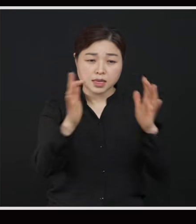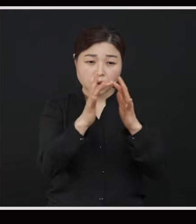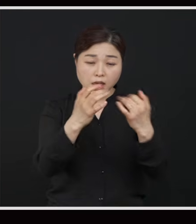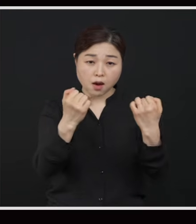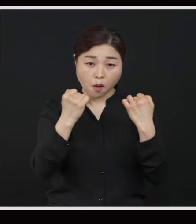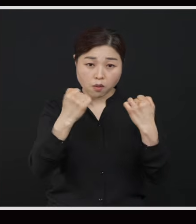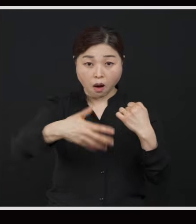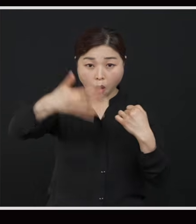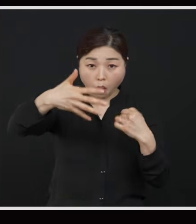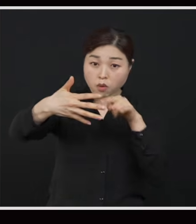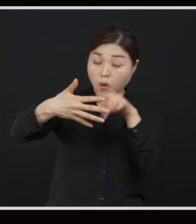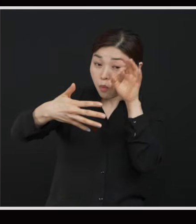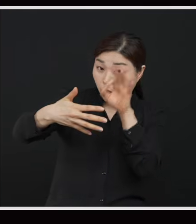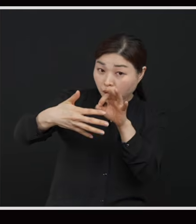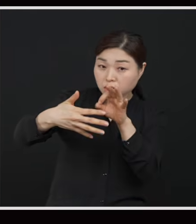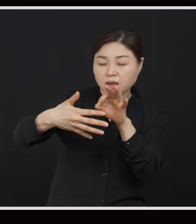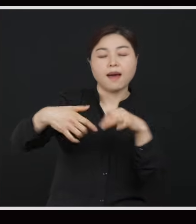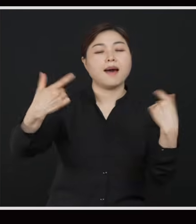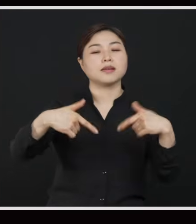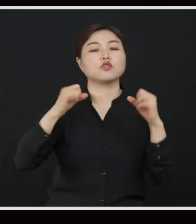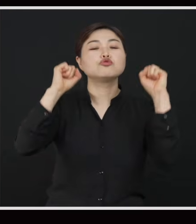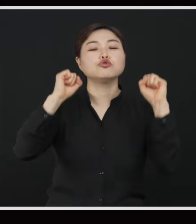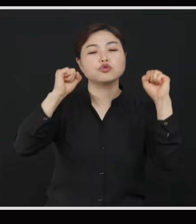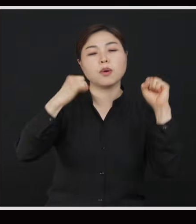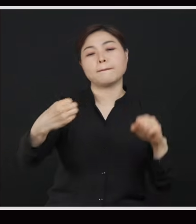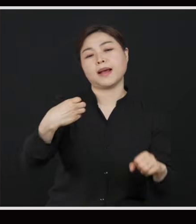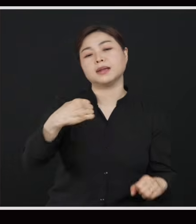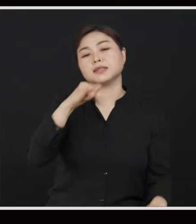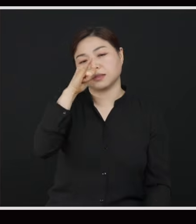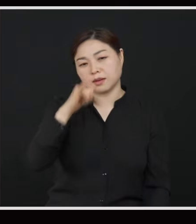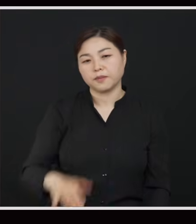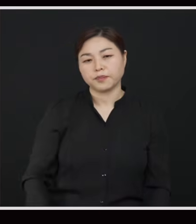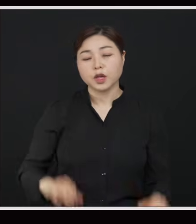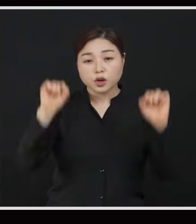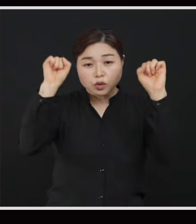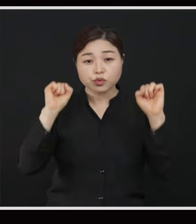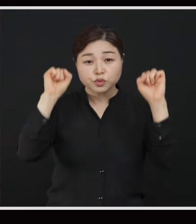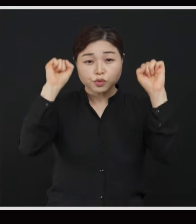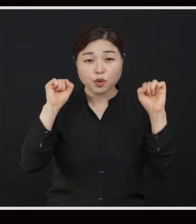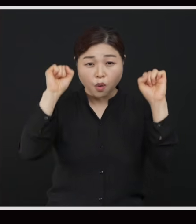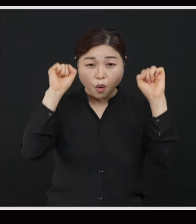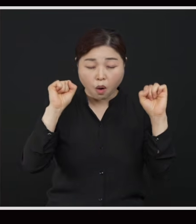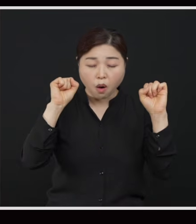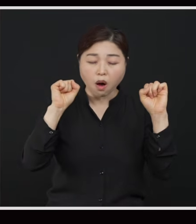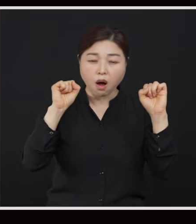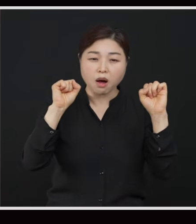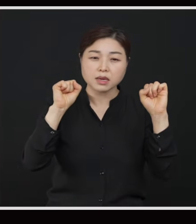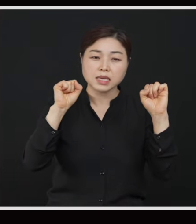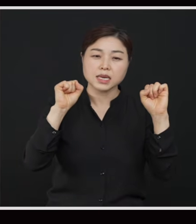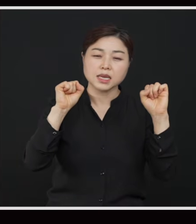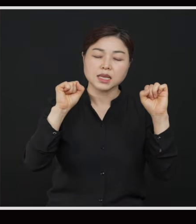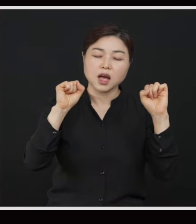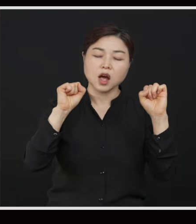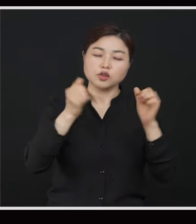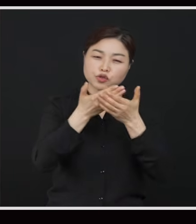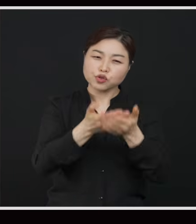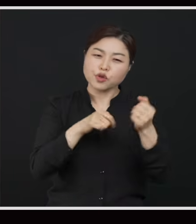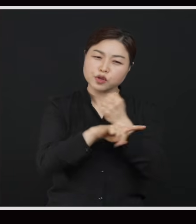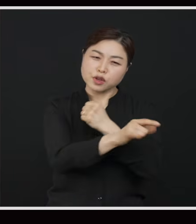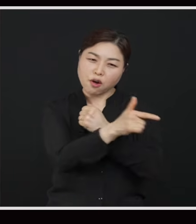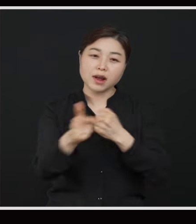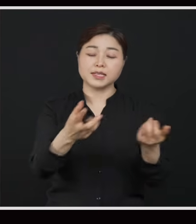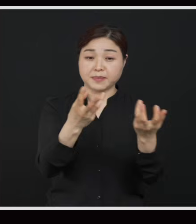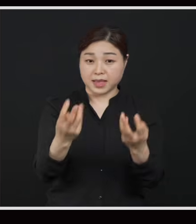건강 사이트 이렇게 보면은 또 하는 얘기가 있죠. 운동하라고. 운동하라는 게 여러 가지 이유가